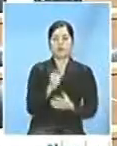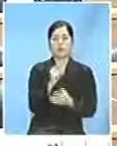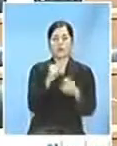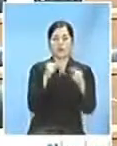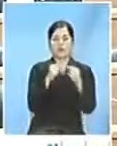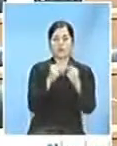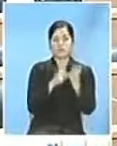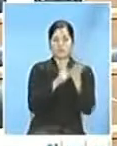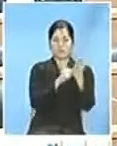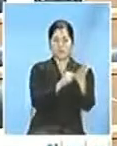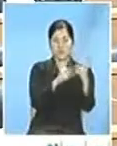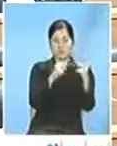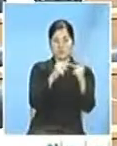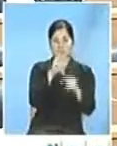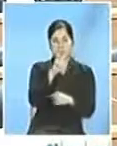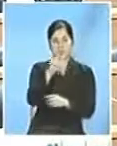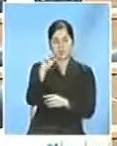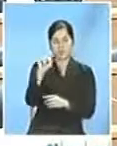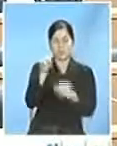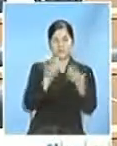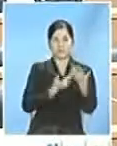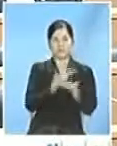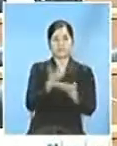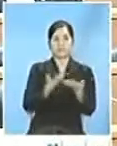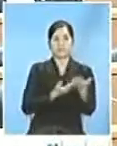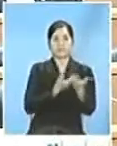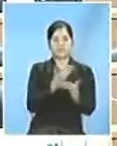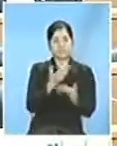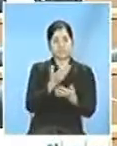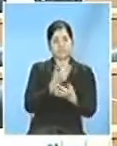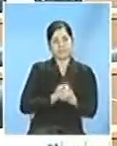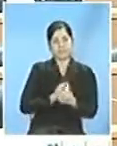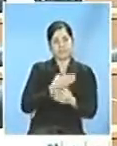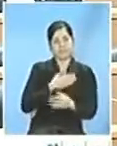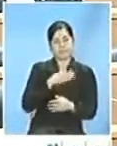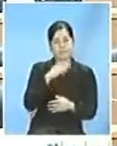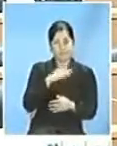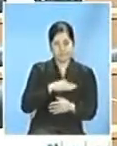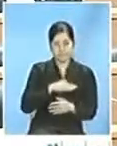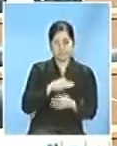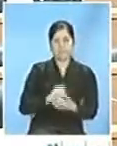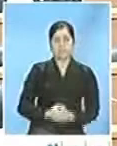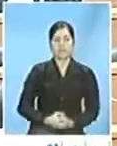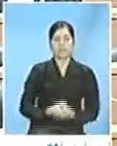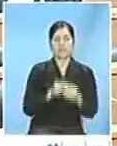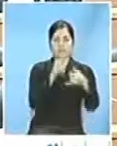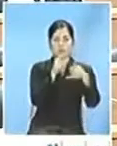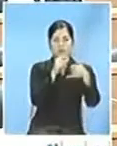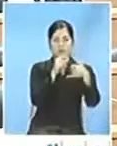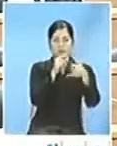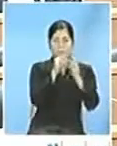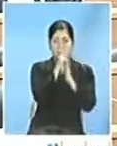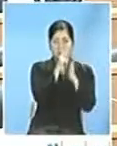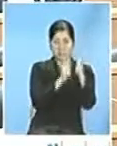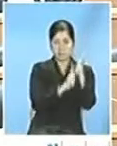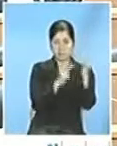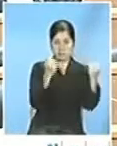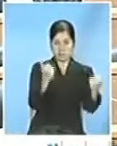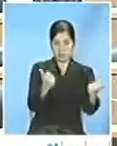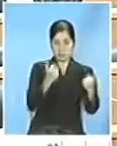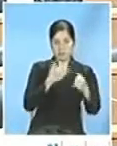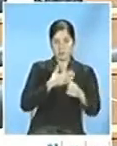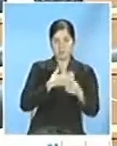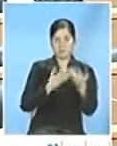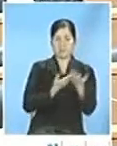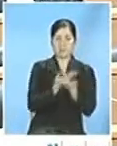ถึงสภาอีกครั้งหนึ่งแน่ใจได้เลยครับท่านประธานครับว่ากฎหมายที่เรากำลังจะถกเถียงกัน